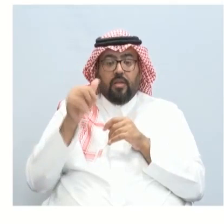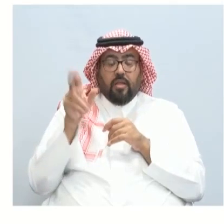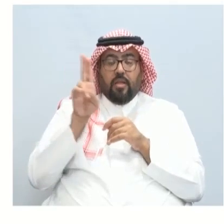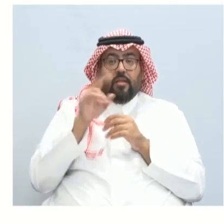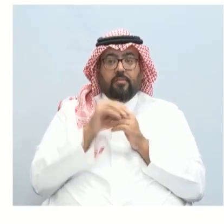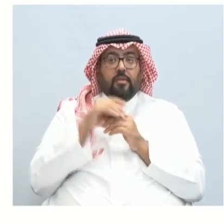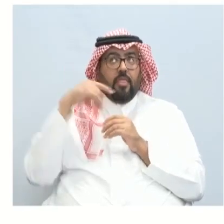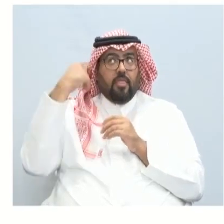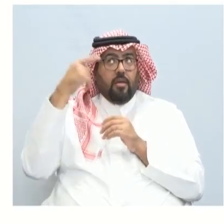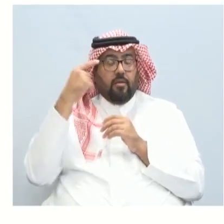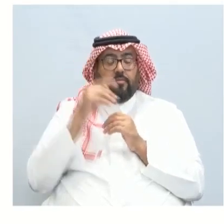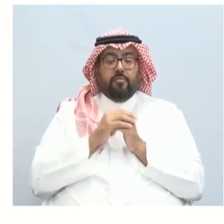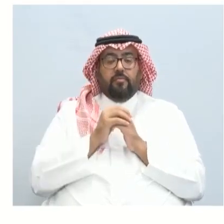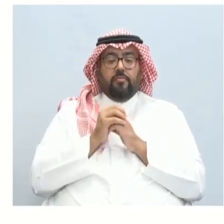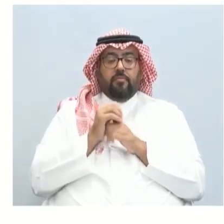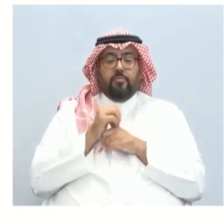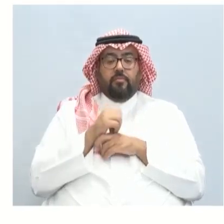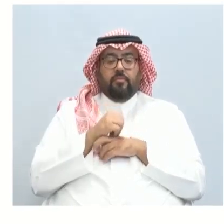بها ابناء وبناء الطلاب